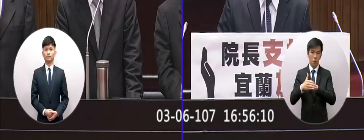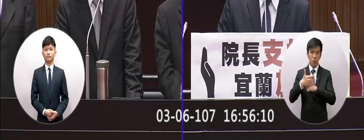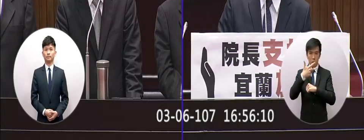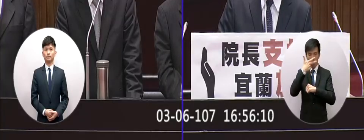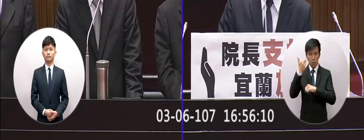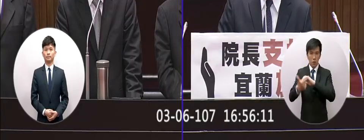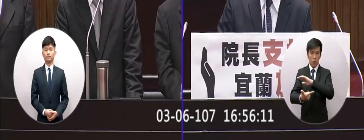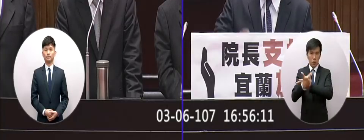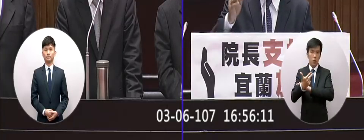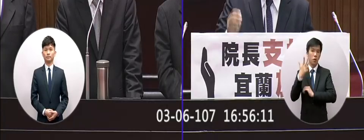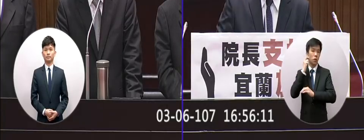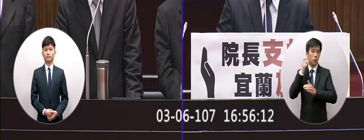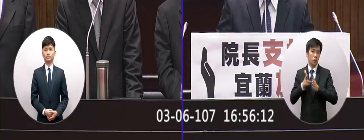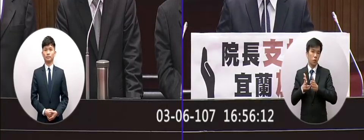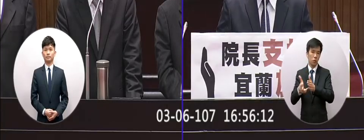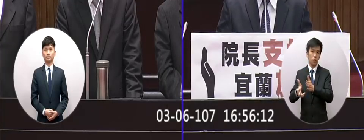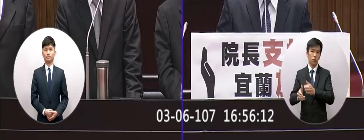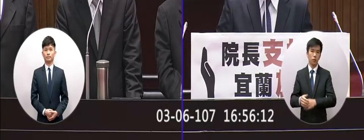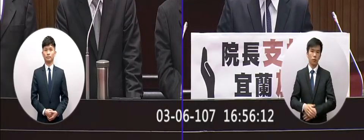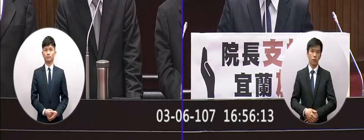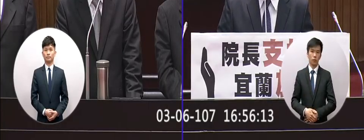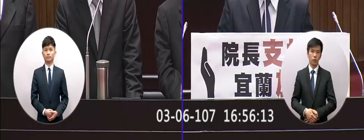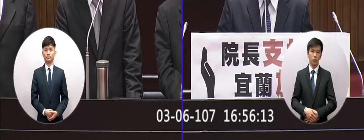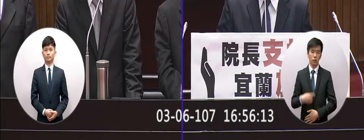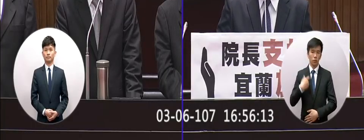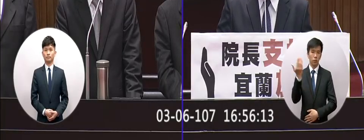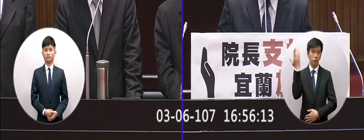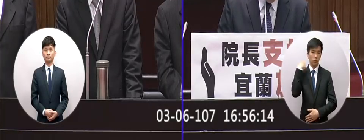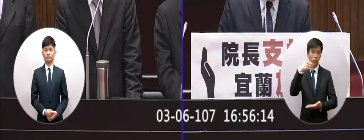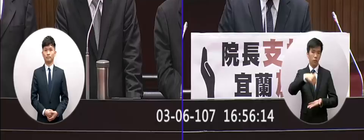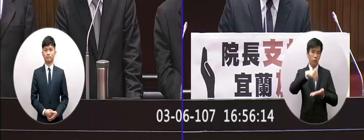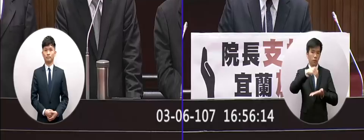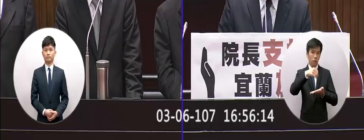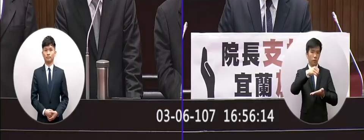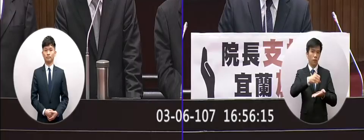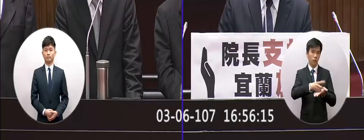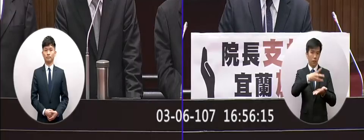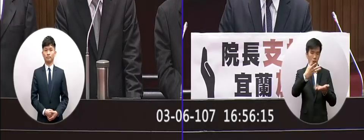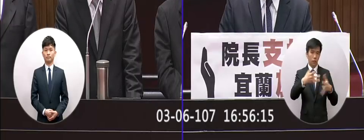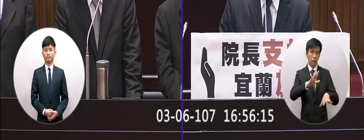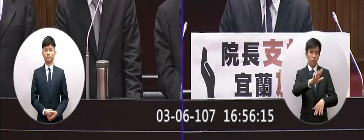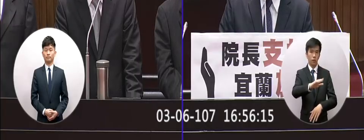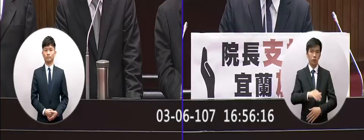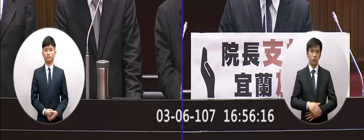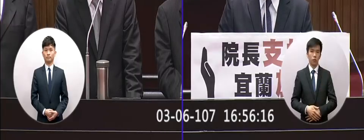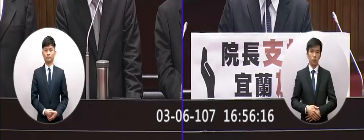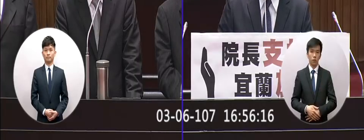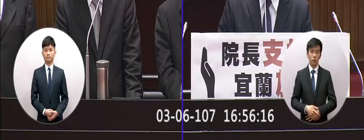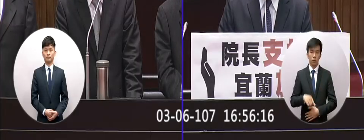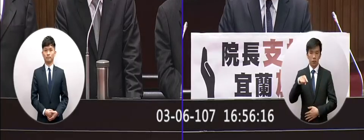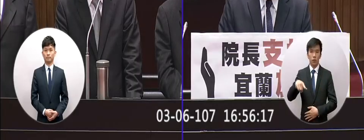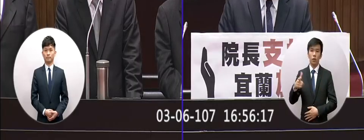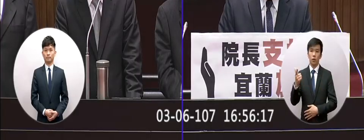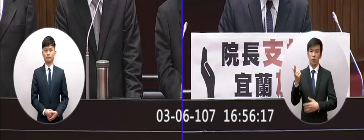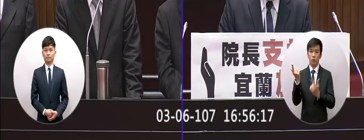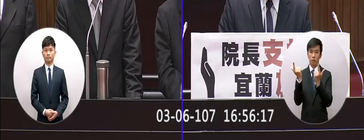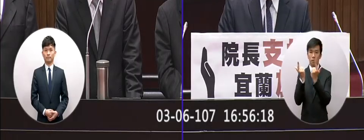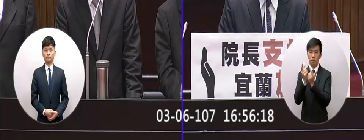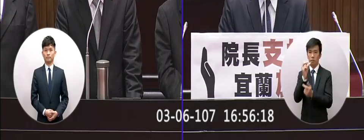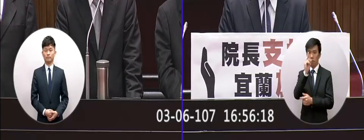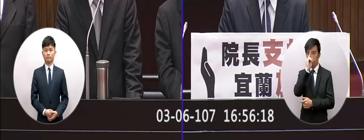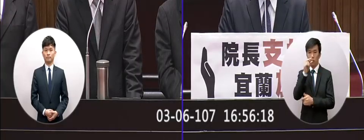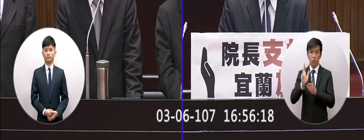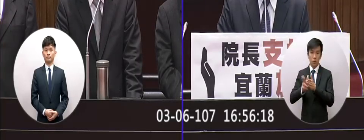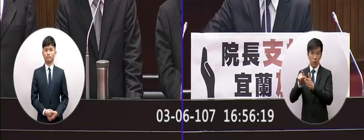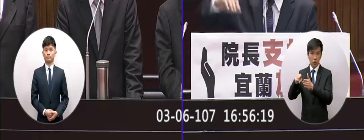呢，我多数提到，我想我们跟贺陈部长也讨论很多次的哈，那这条北宜直铁呢是符合经济